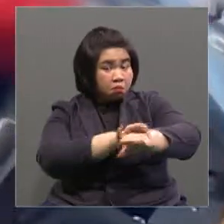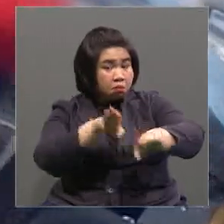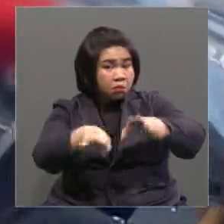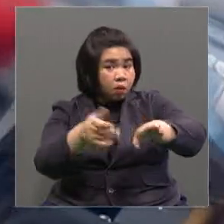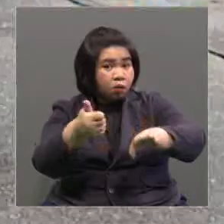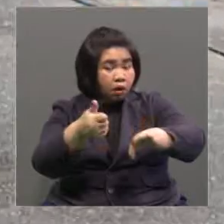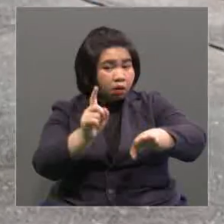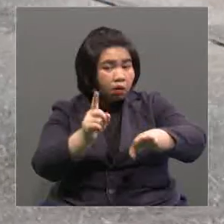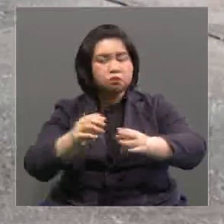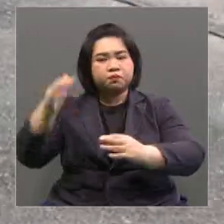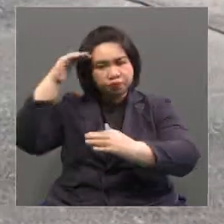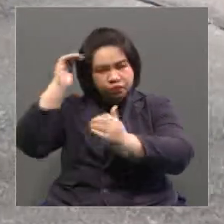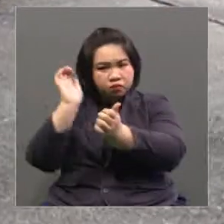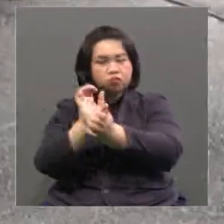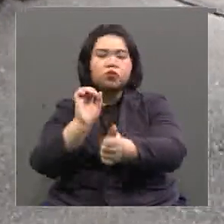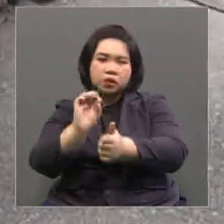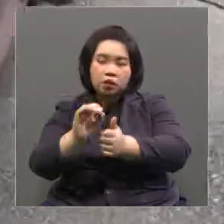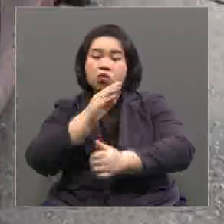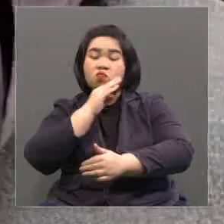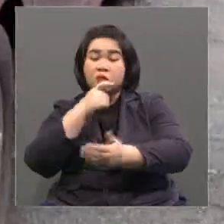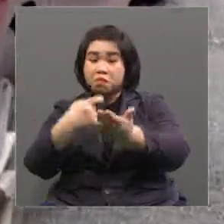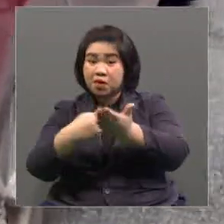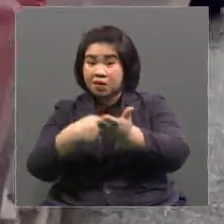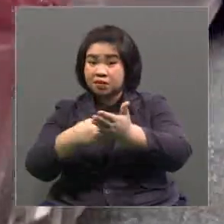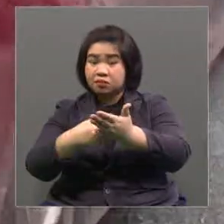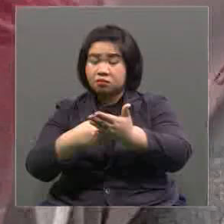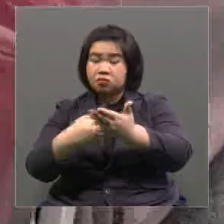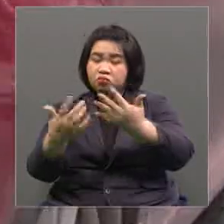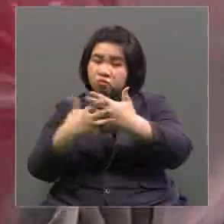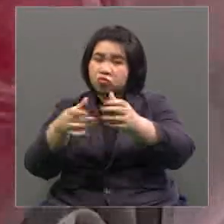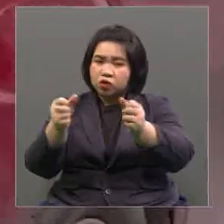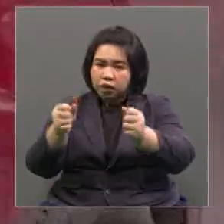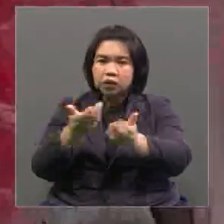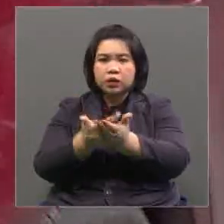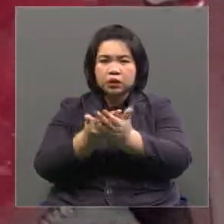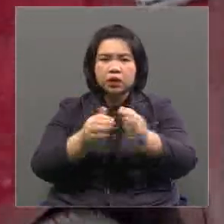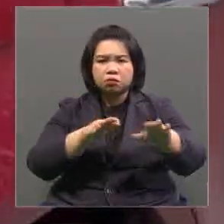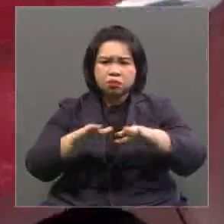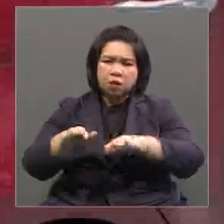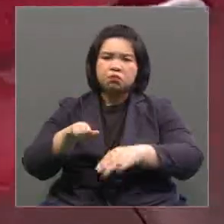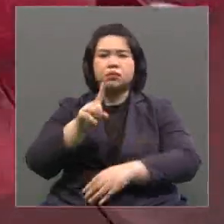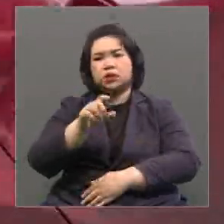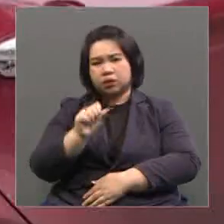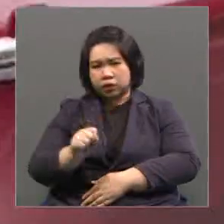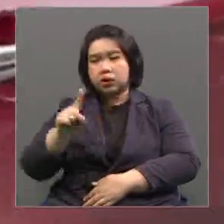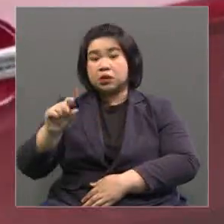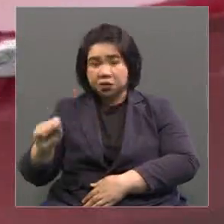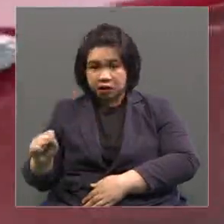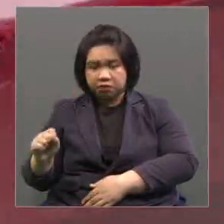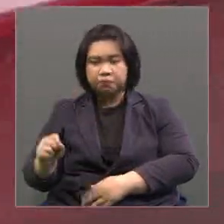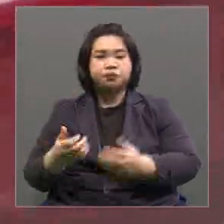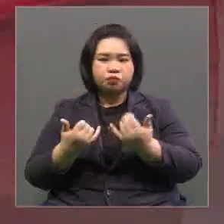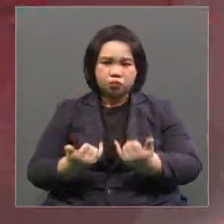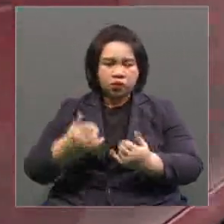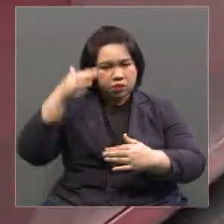โดยทางตำรวจเองให้คำแนะนำในการประกันตัวในชั้นศาลและให้เตรียมวงเงินไว้ประมาณคนละละ 100,000บาทมีรายงานด้วยนะครับว่า